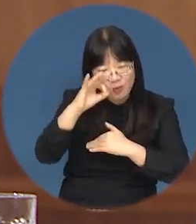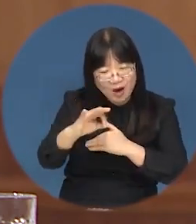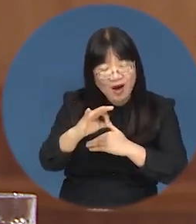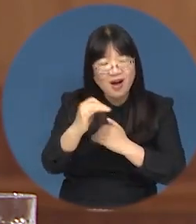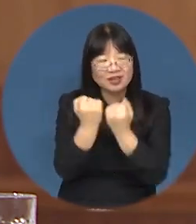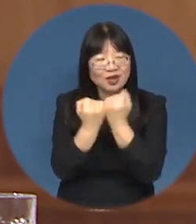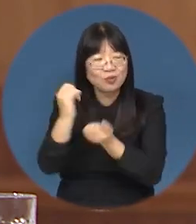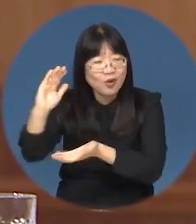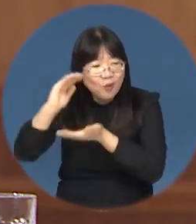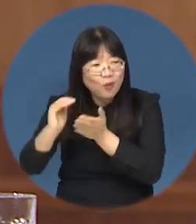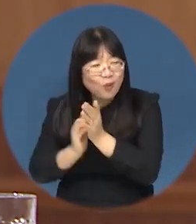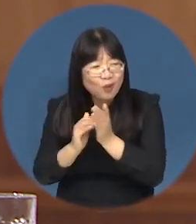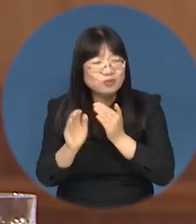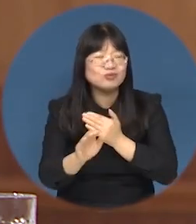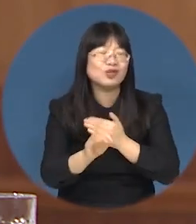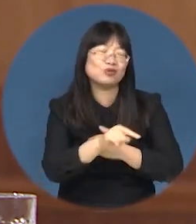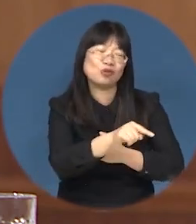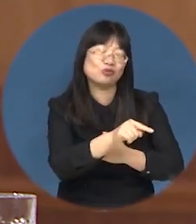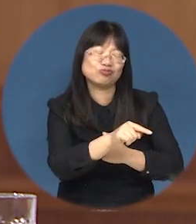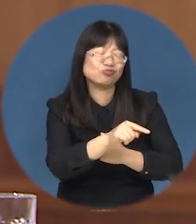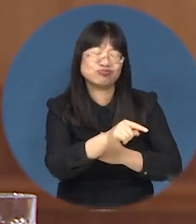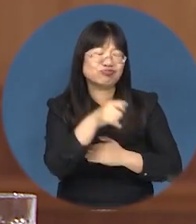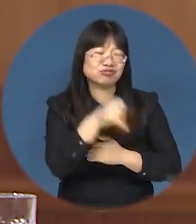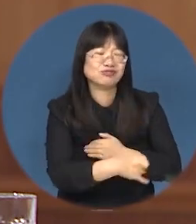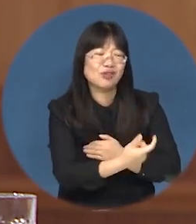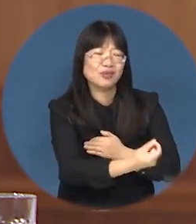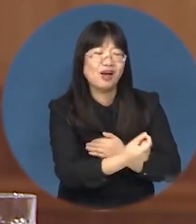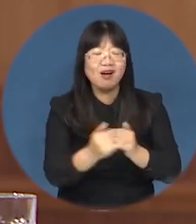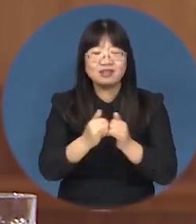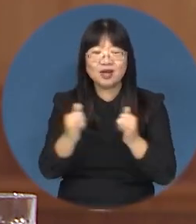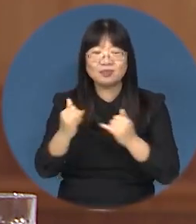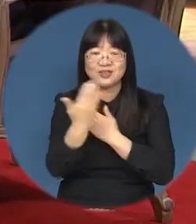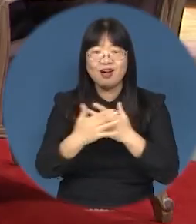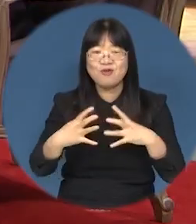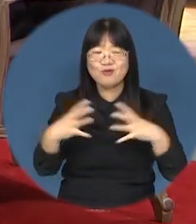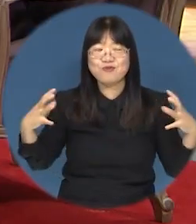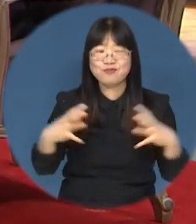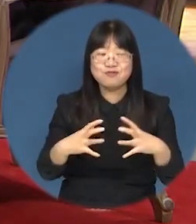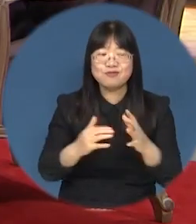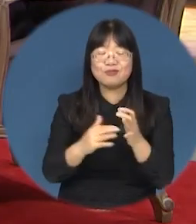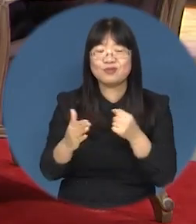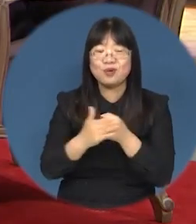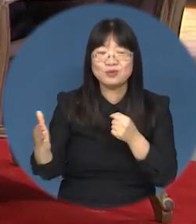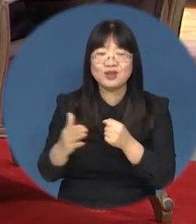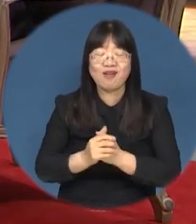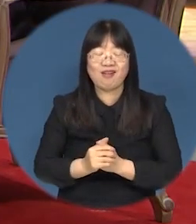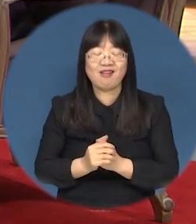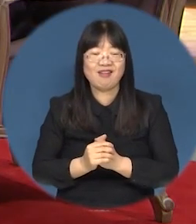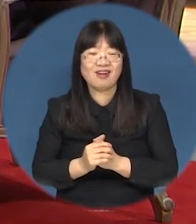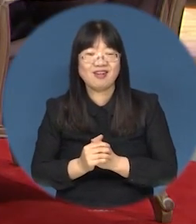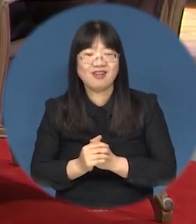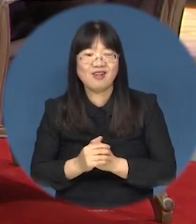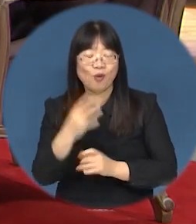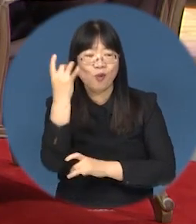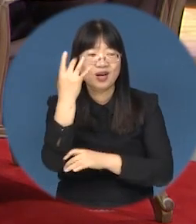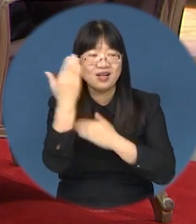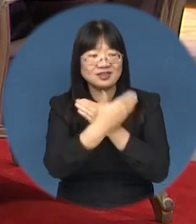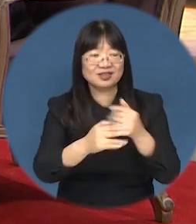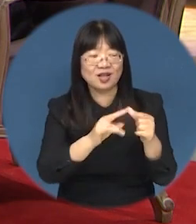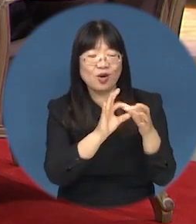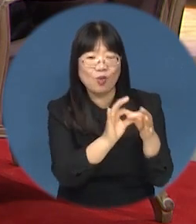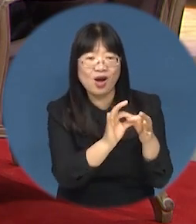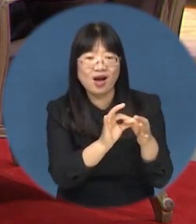설명 듣고 보니 어처구니가 없네요. 사람이 살도 쪘다가 빠졌다가 하죠. 예, 그렇습니다. 그런데 그 원래 신체와